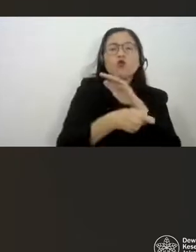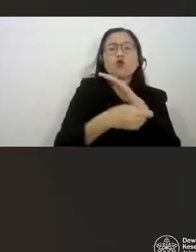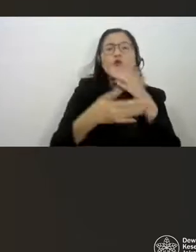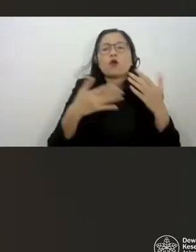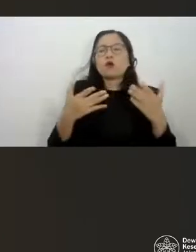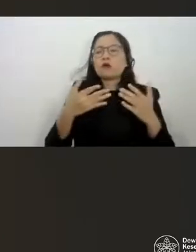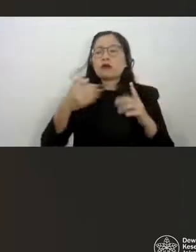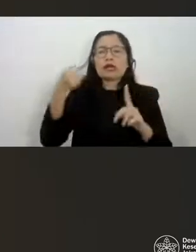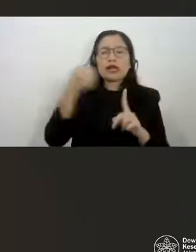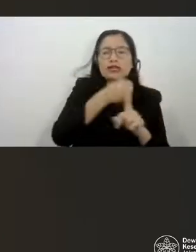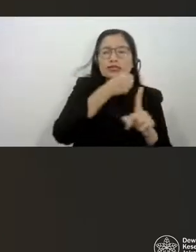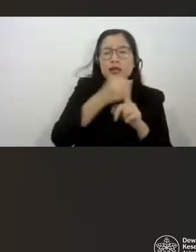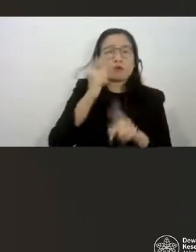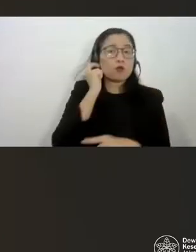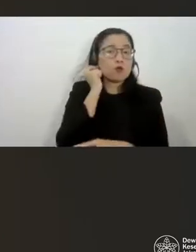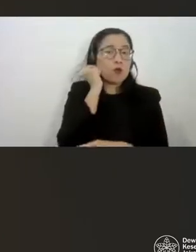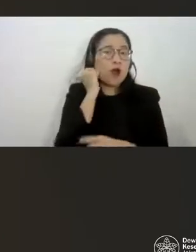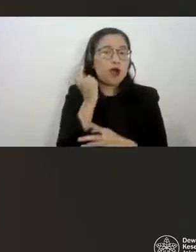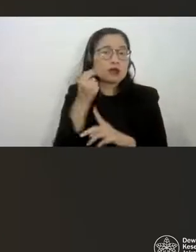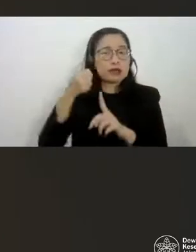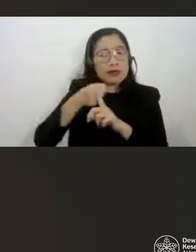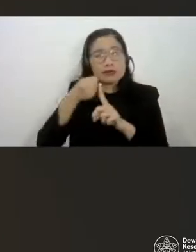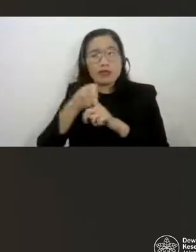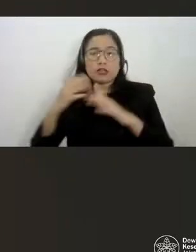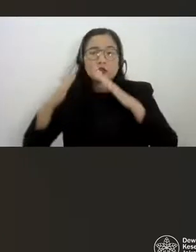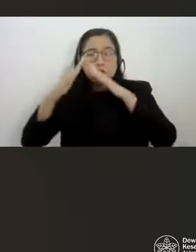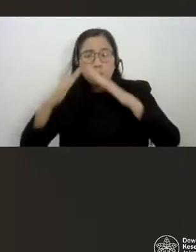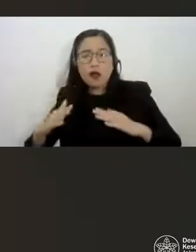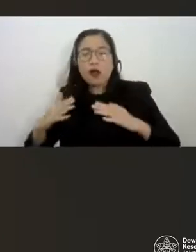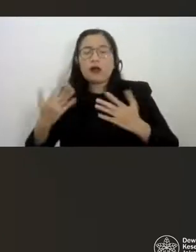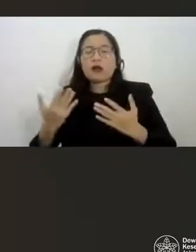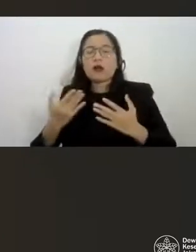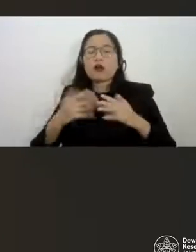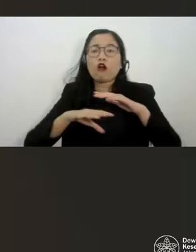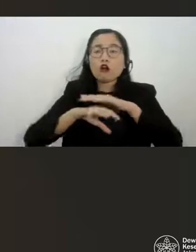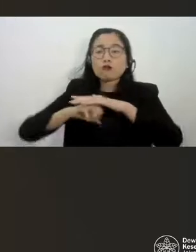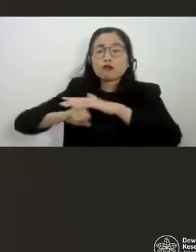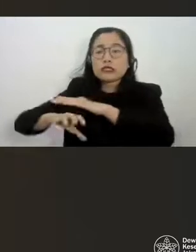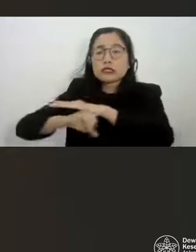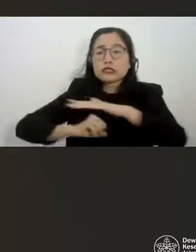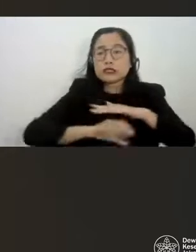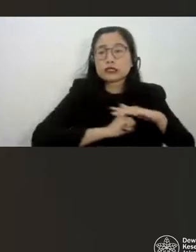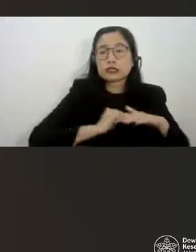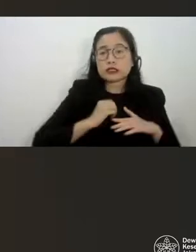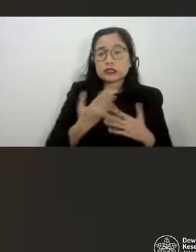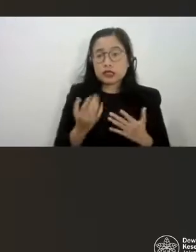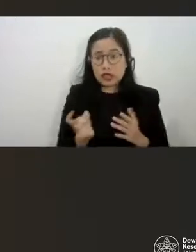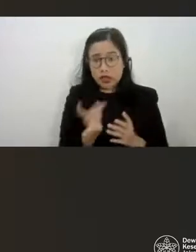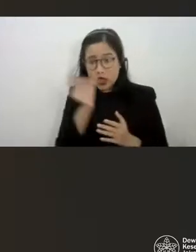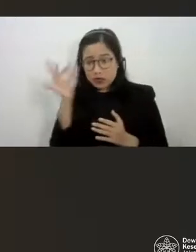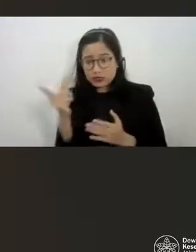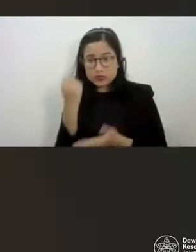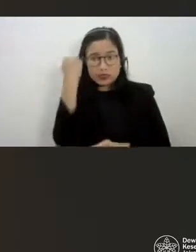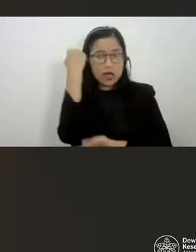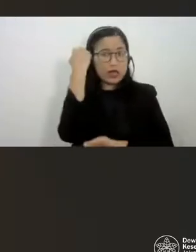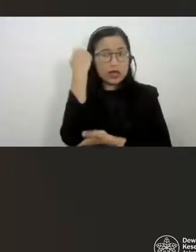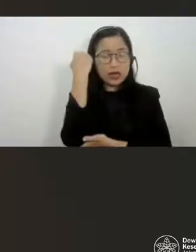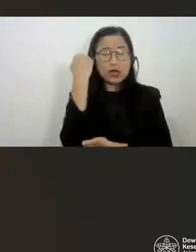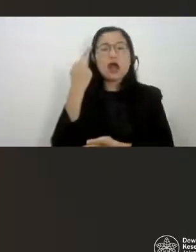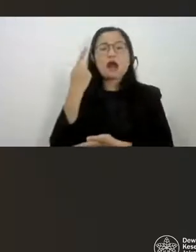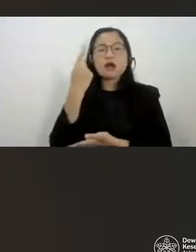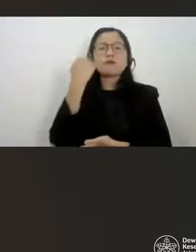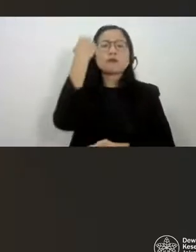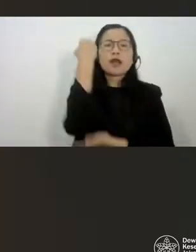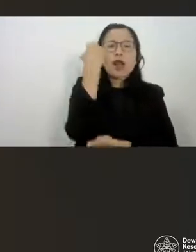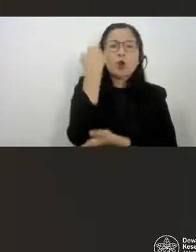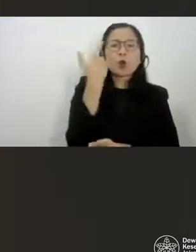perempuan, kekerasan dalam rumah tangga, KDRT, korupsi dengan segala kejahatan lain yang mengikutinya, perilaku